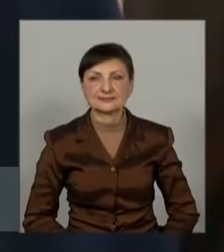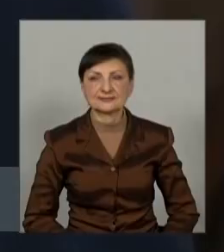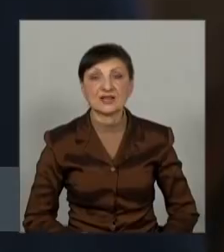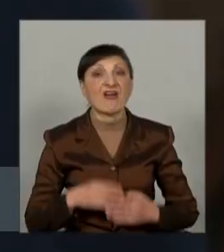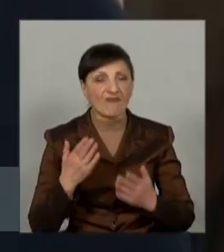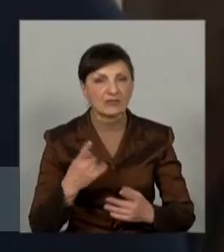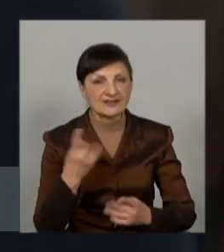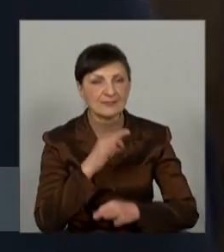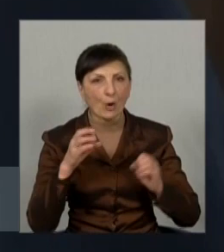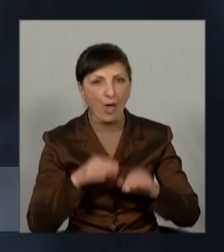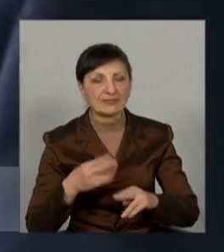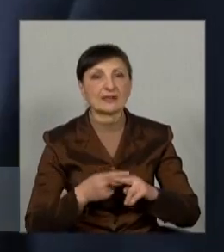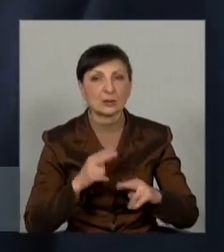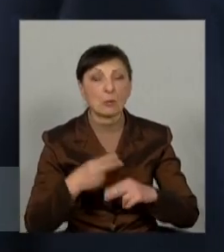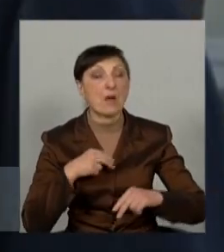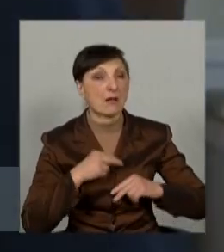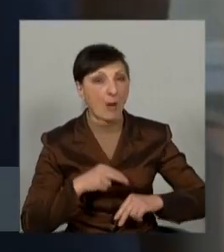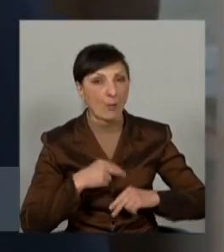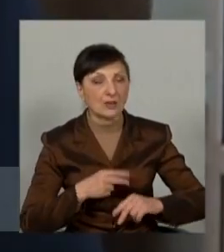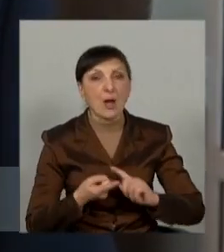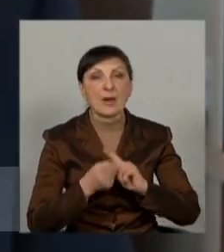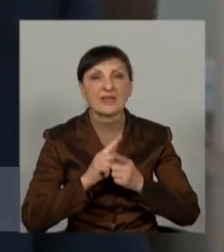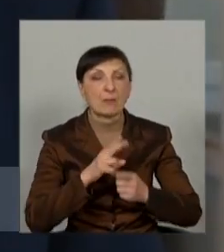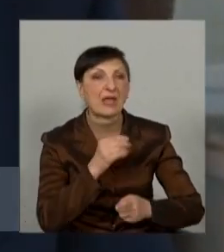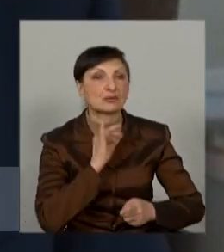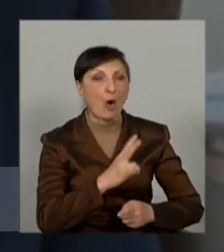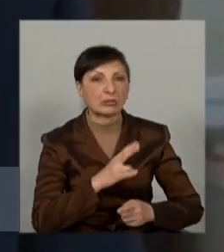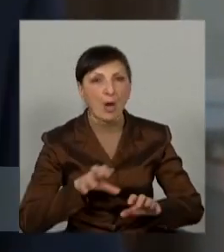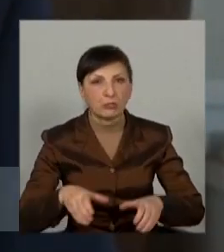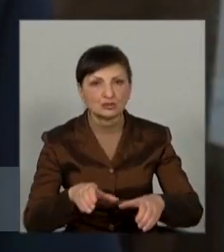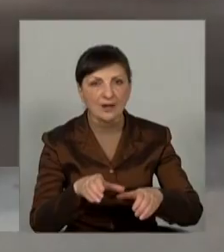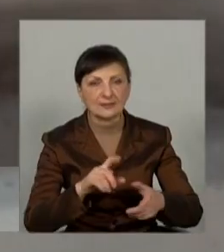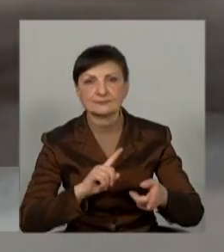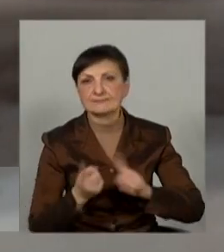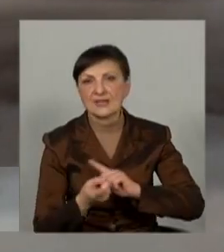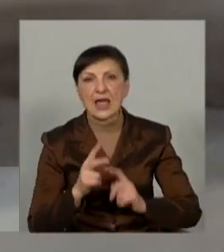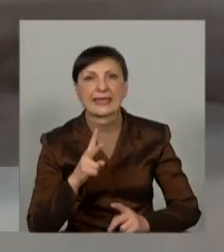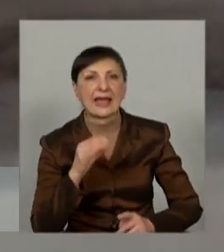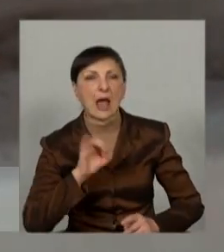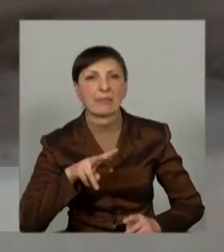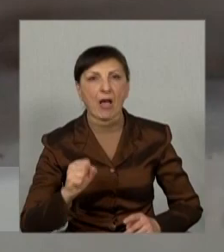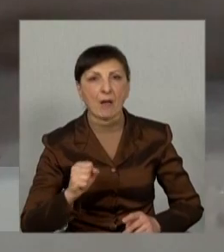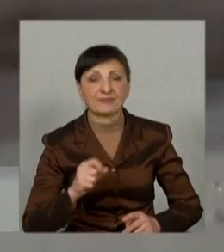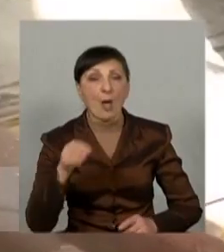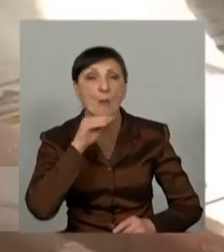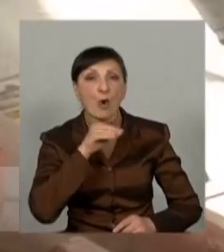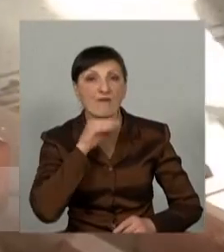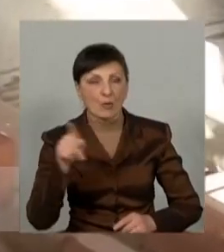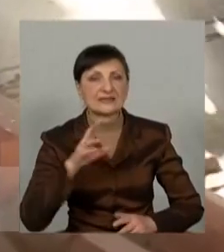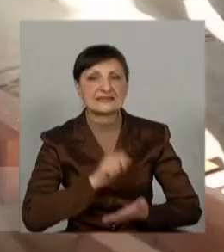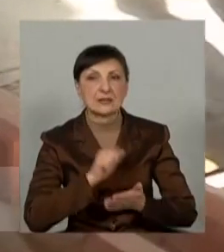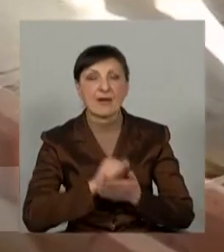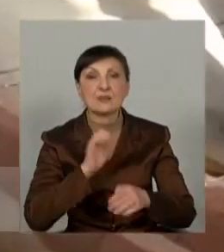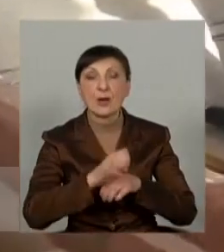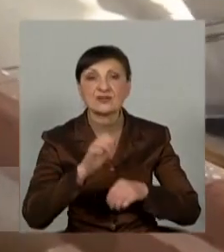Вот один из проектов, над которым мы работаем. Поменять бетонные брусчатки на керамические. Профессор Сарсенбек Мантаев занимается